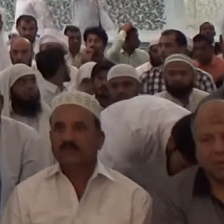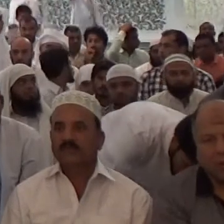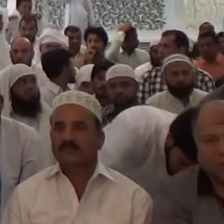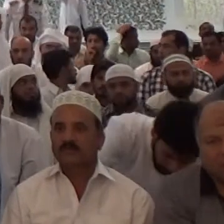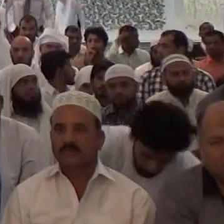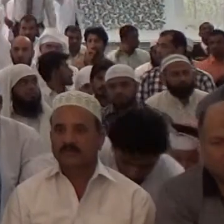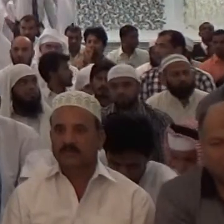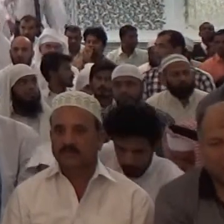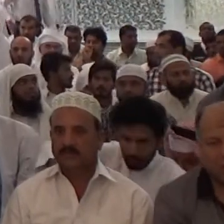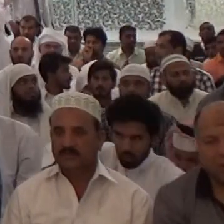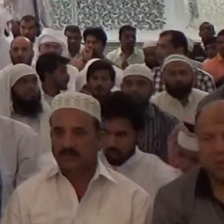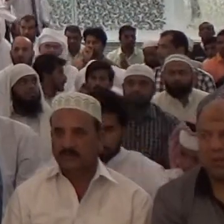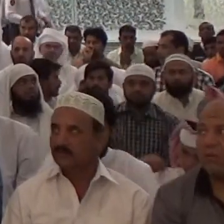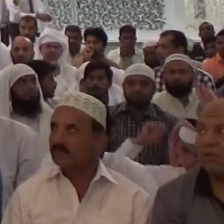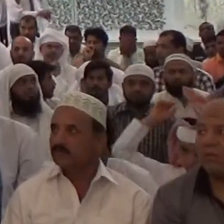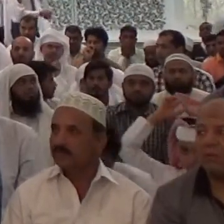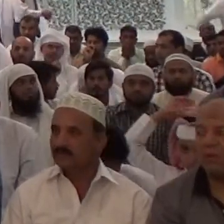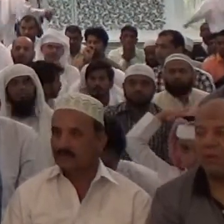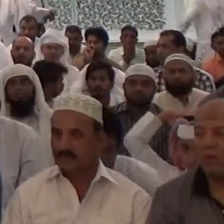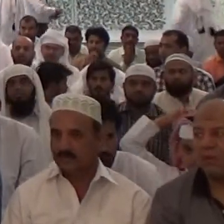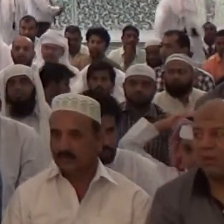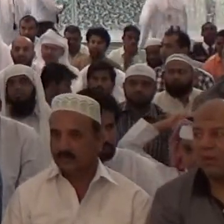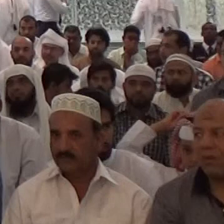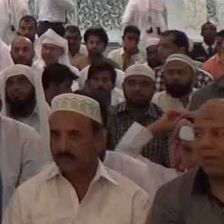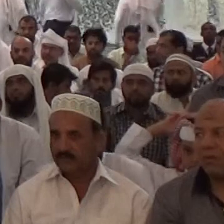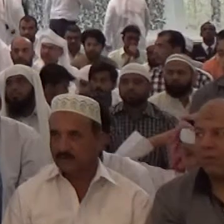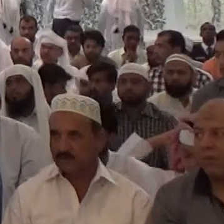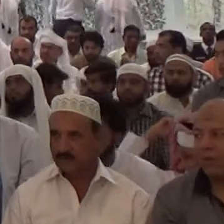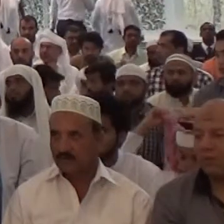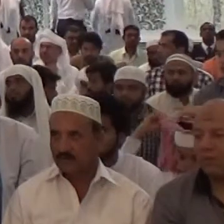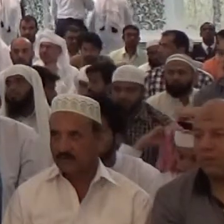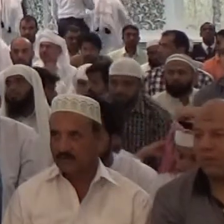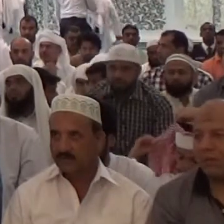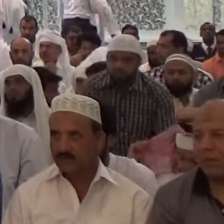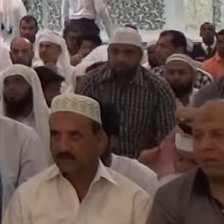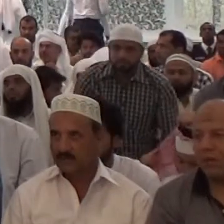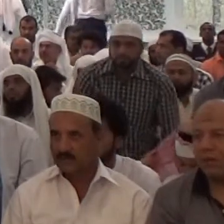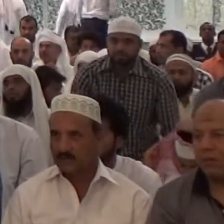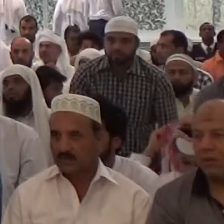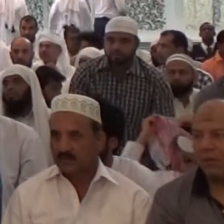الله